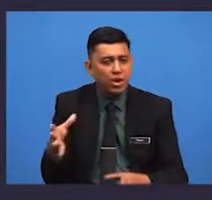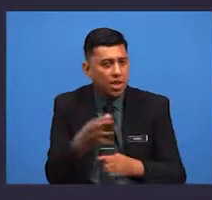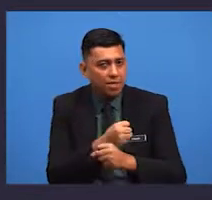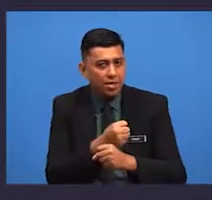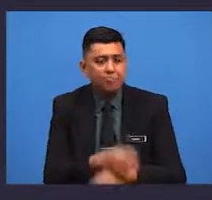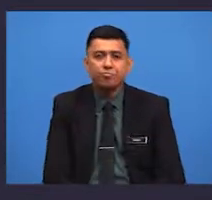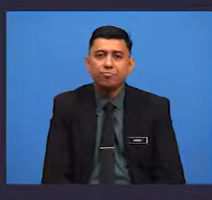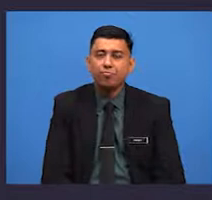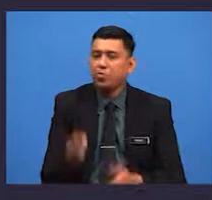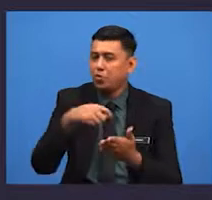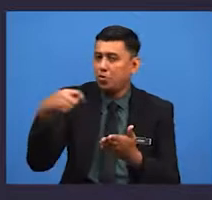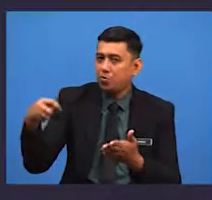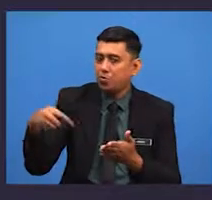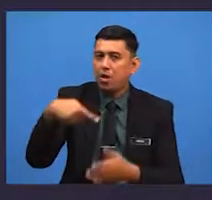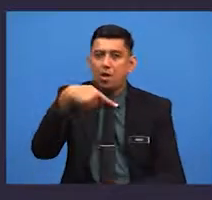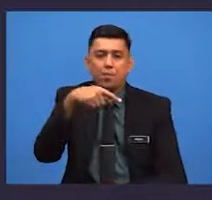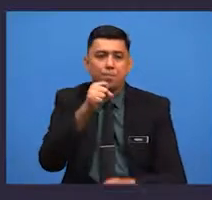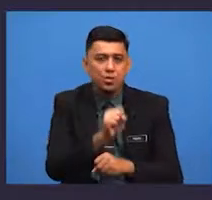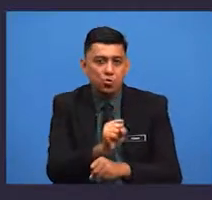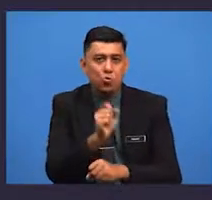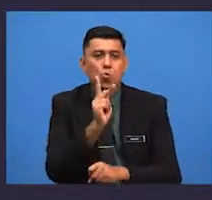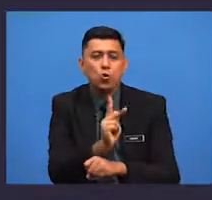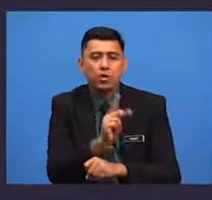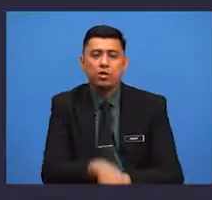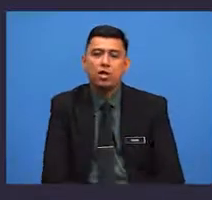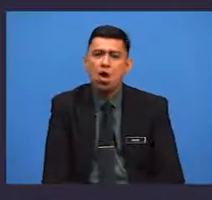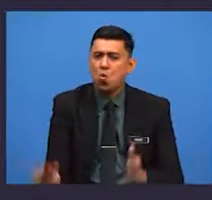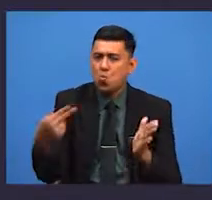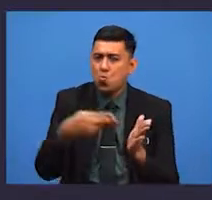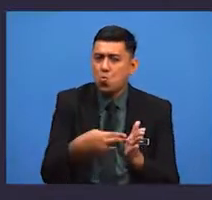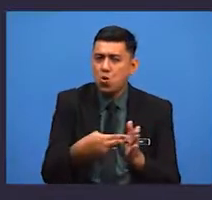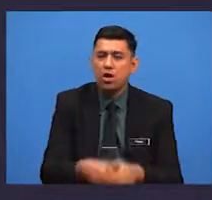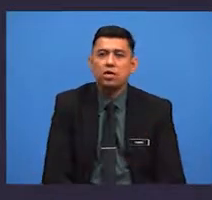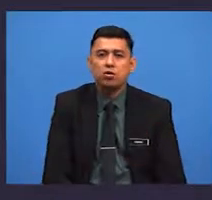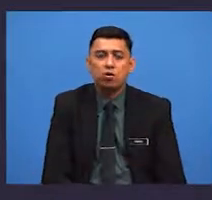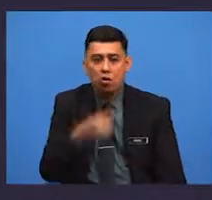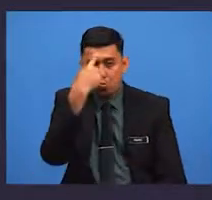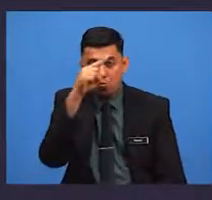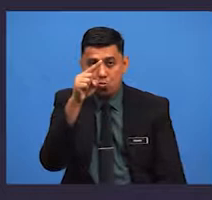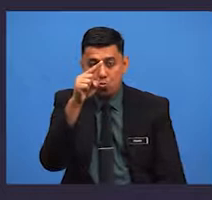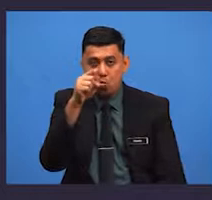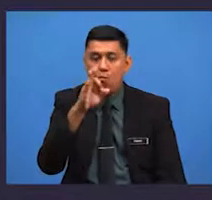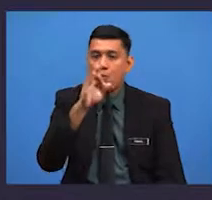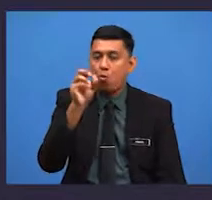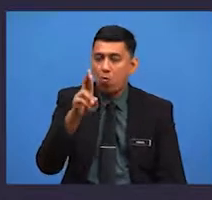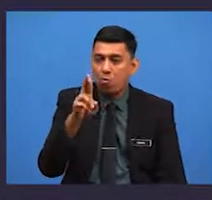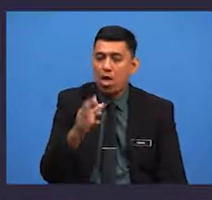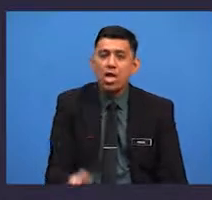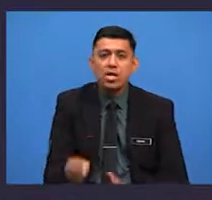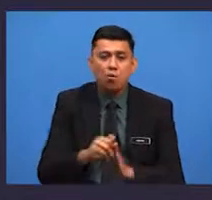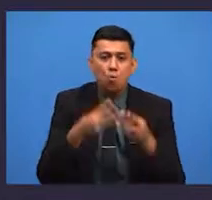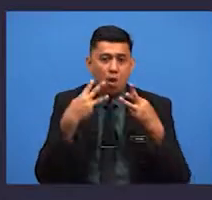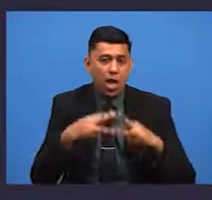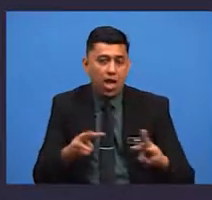pertama, menulis sudukot bagi struktur kawalan ulangan untuk for, selagi,